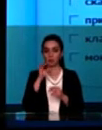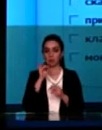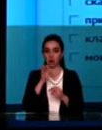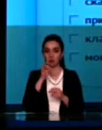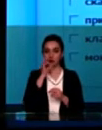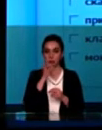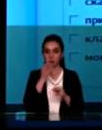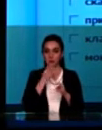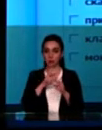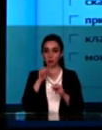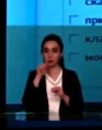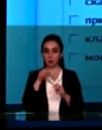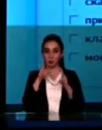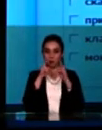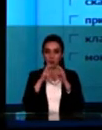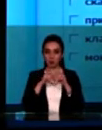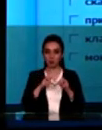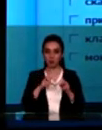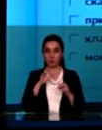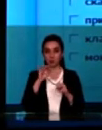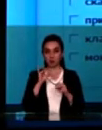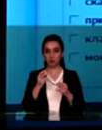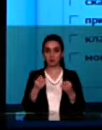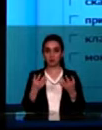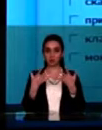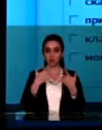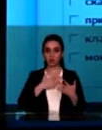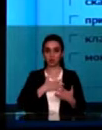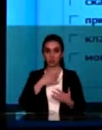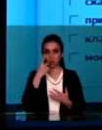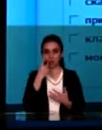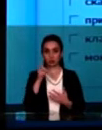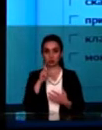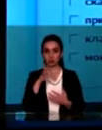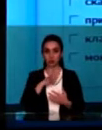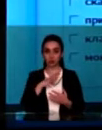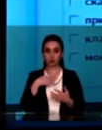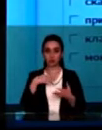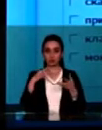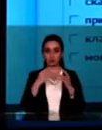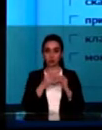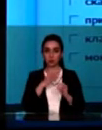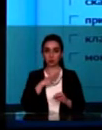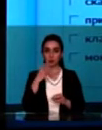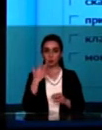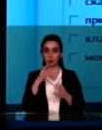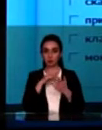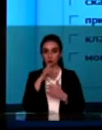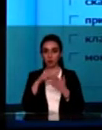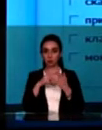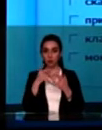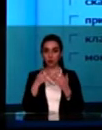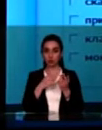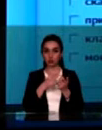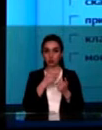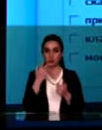правильными, нажимаем «Проверить», и вышло наше сообщение, что всего у нас было 5 вопросов, количество правильных